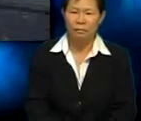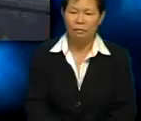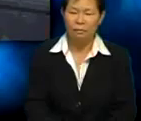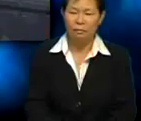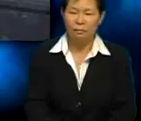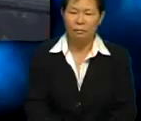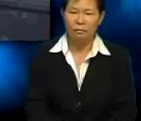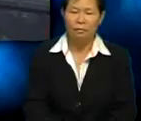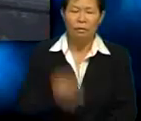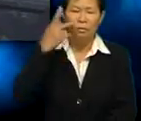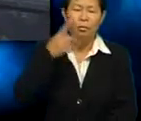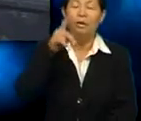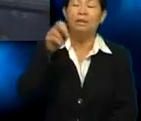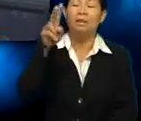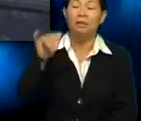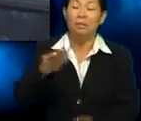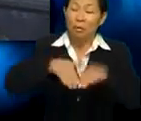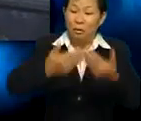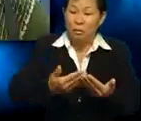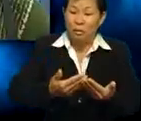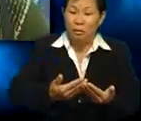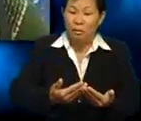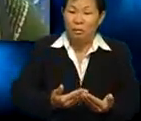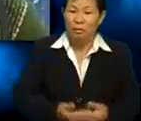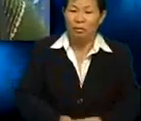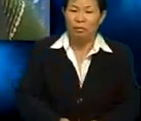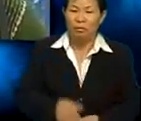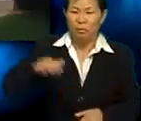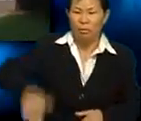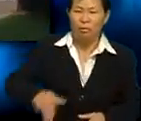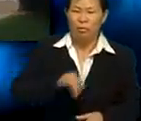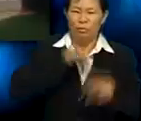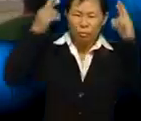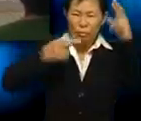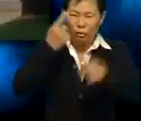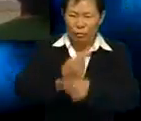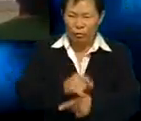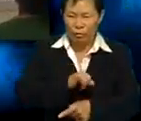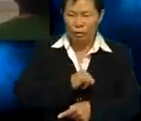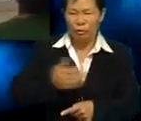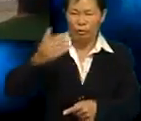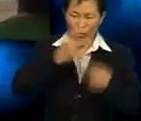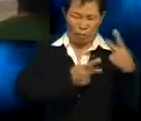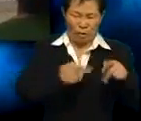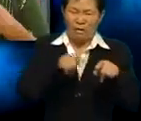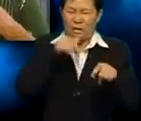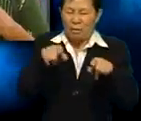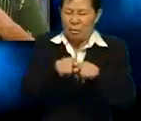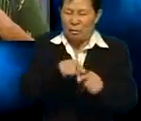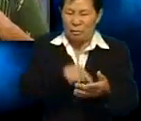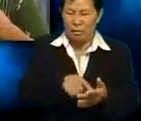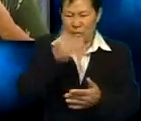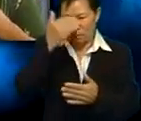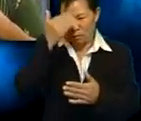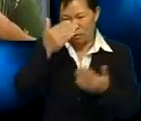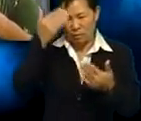Ya, Puan Dewi. Macam mana? Ada jumpa Tina? Belum lagi lah. So, betul lah saya. Dulu perangai dia tak macam ni. Tak tahu kenapa